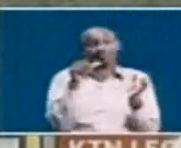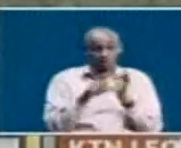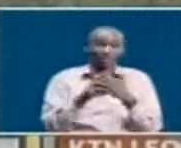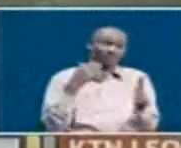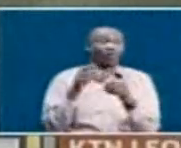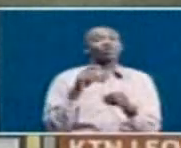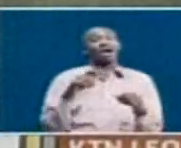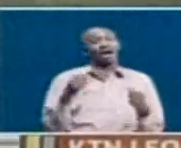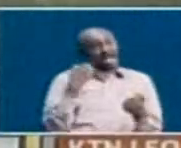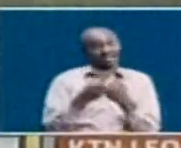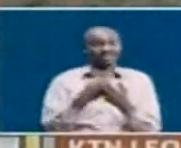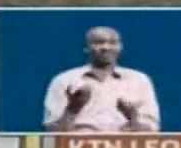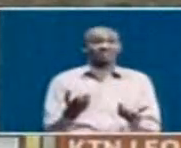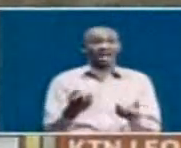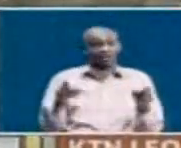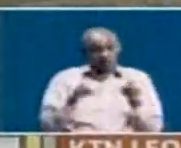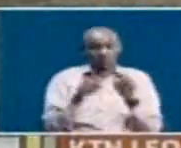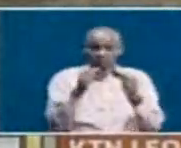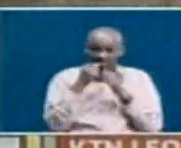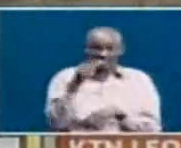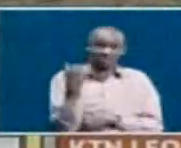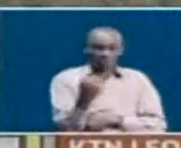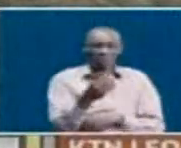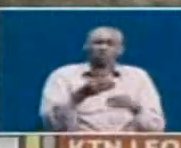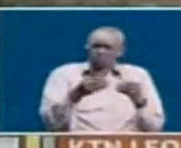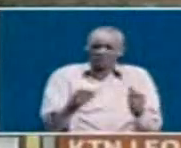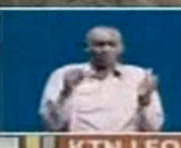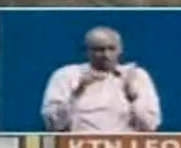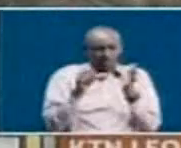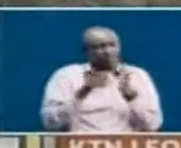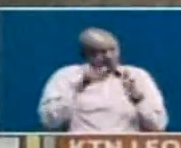vijana hawa pamoja na kutafuta suluhu ya kudumu katika jinamizi hili.